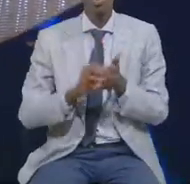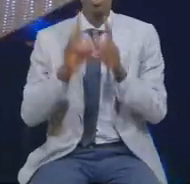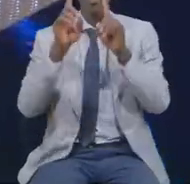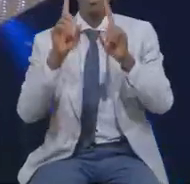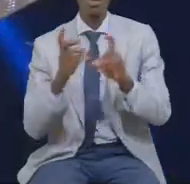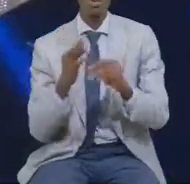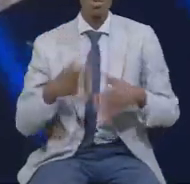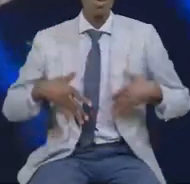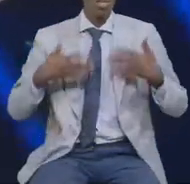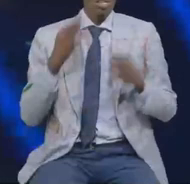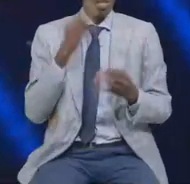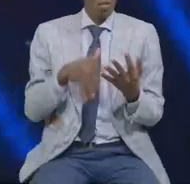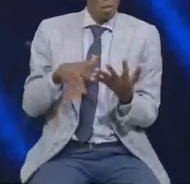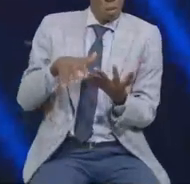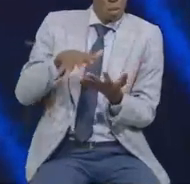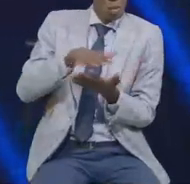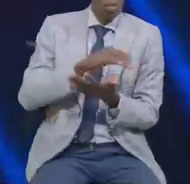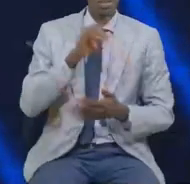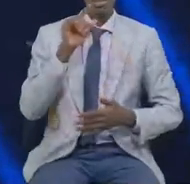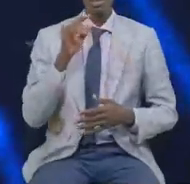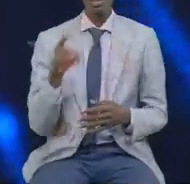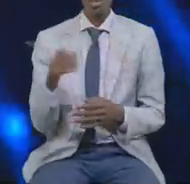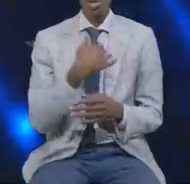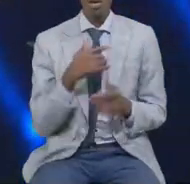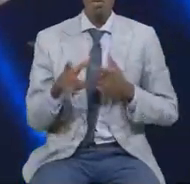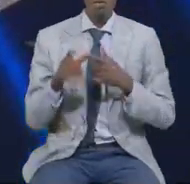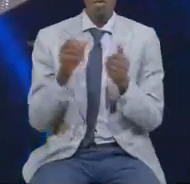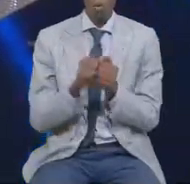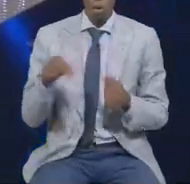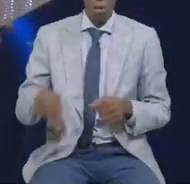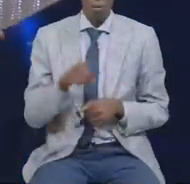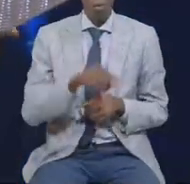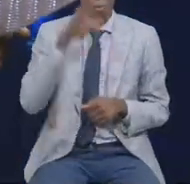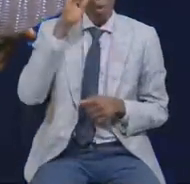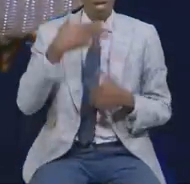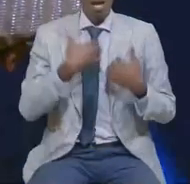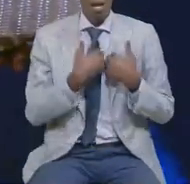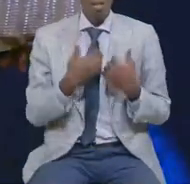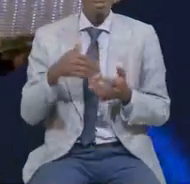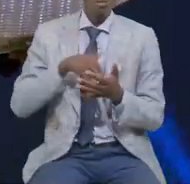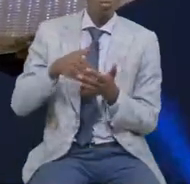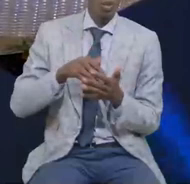petites choses-là, tu cours avec des piétons et qu'ils te fatiguent, comment